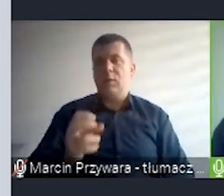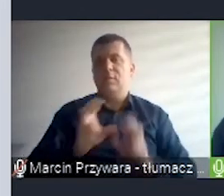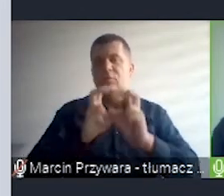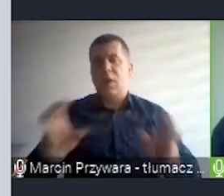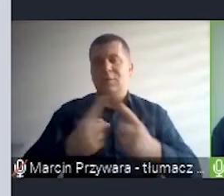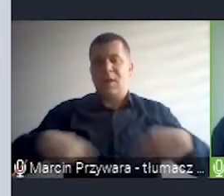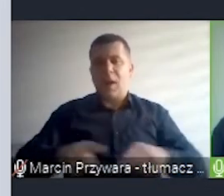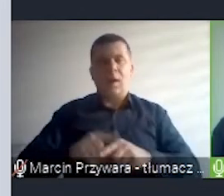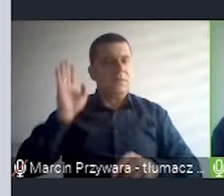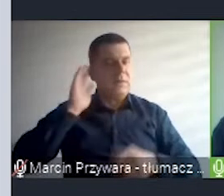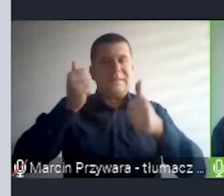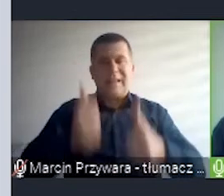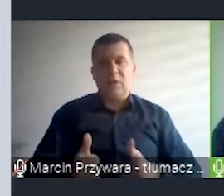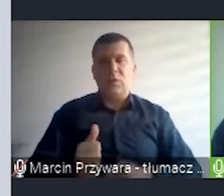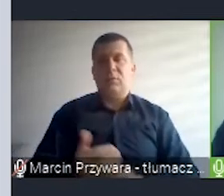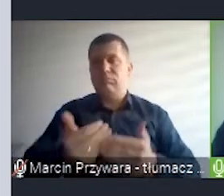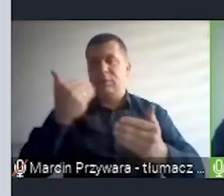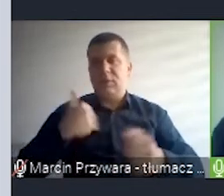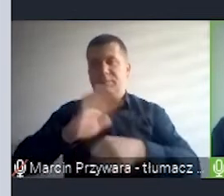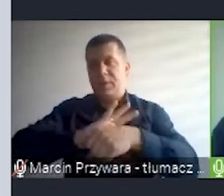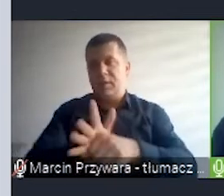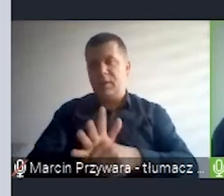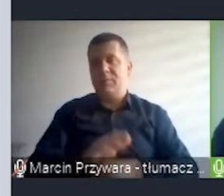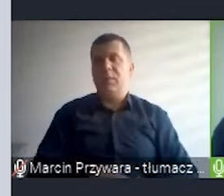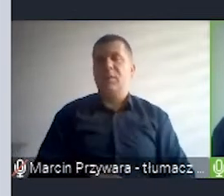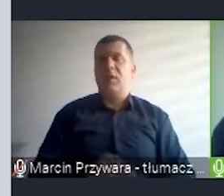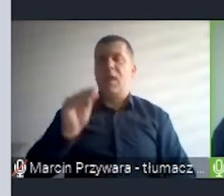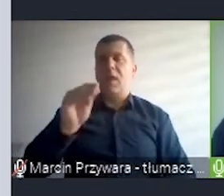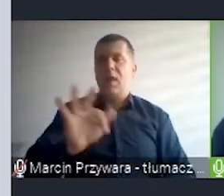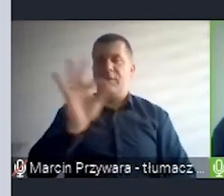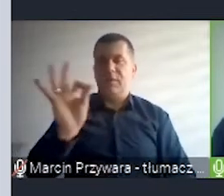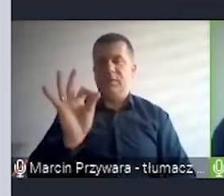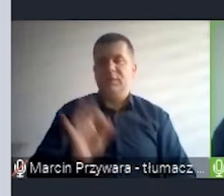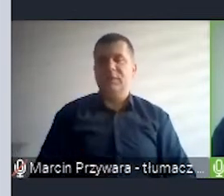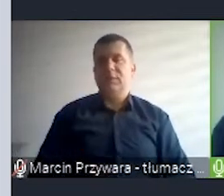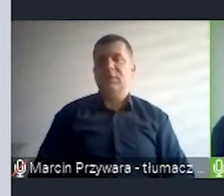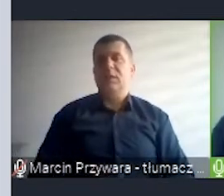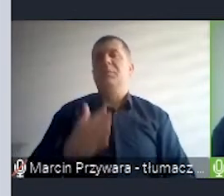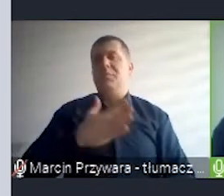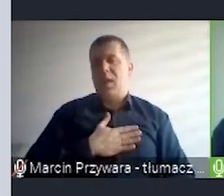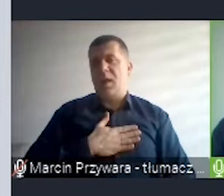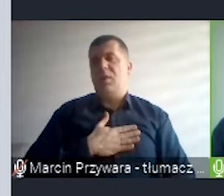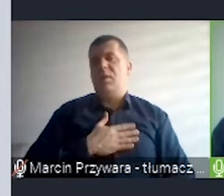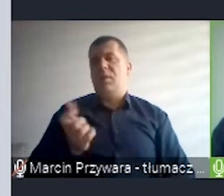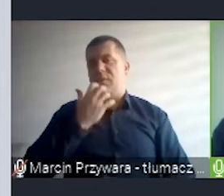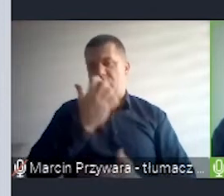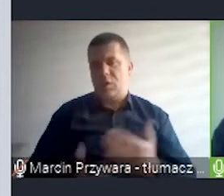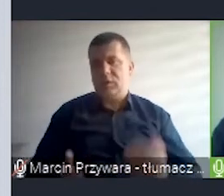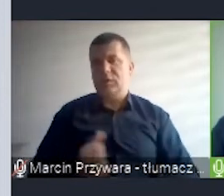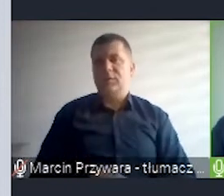realizacji projektów w formie stacjonarnej, zwłaszcza w FS-ie, mieliśmy tę formę